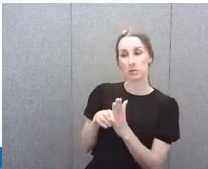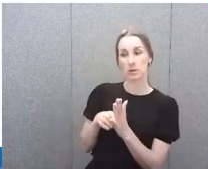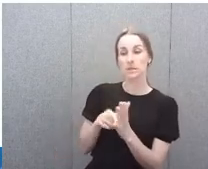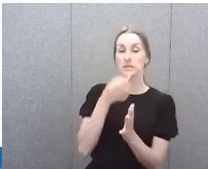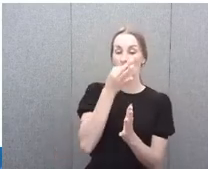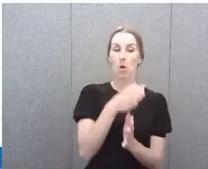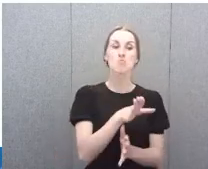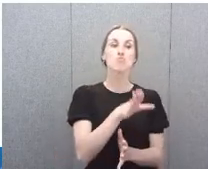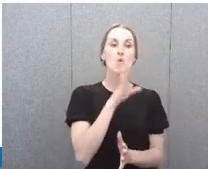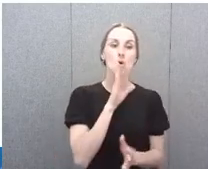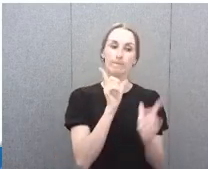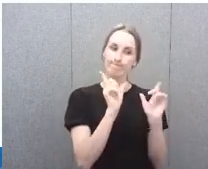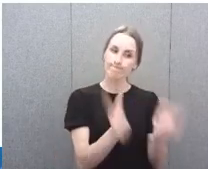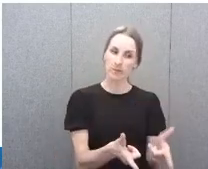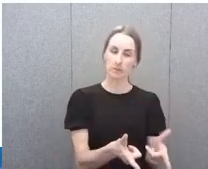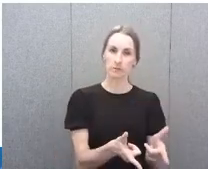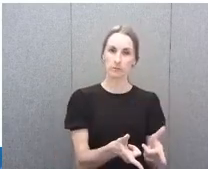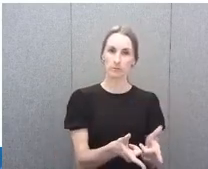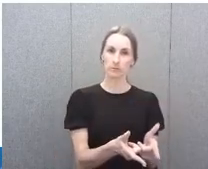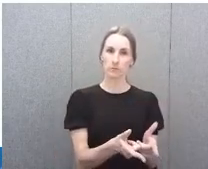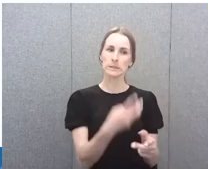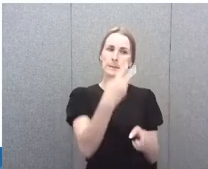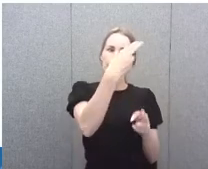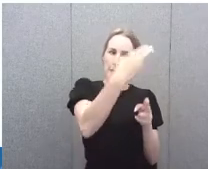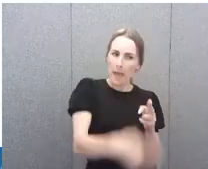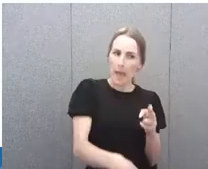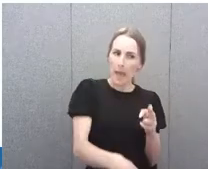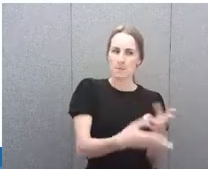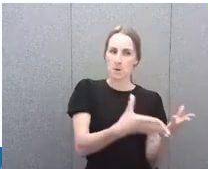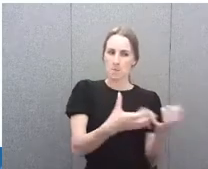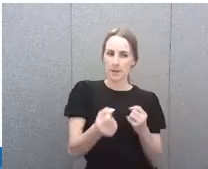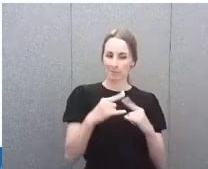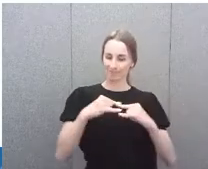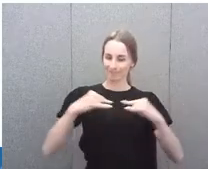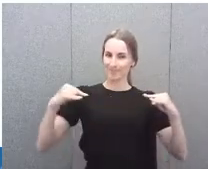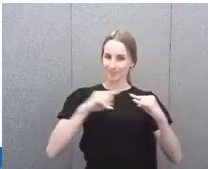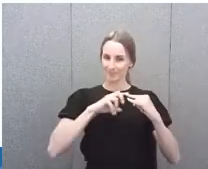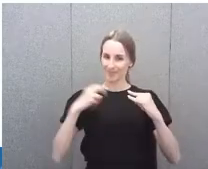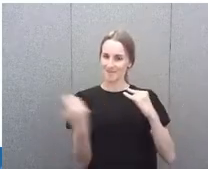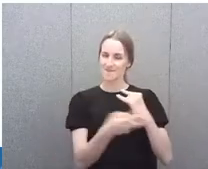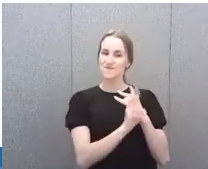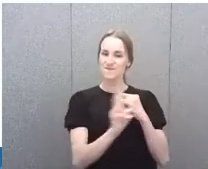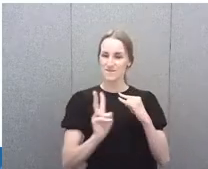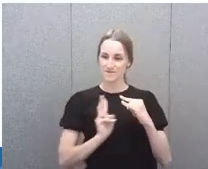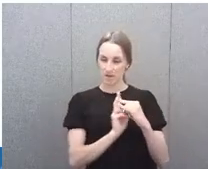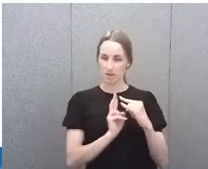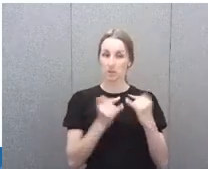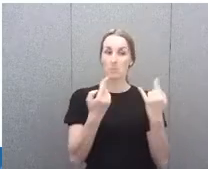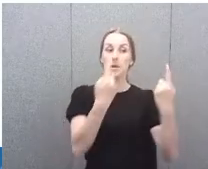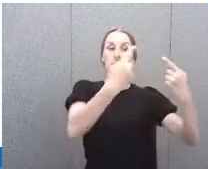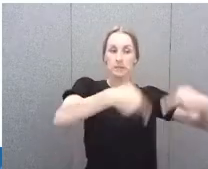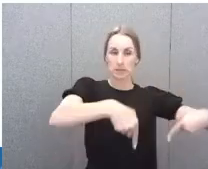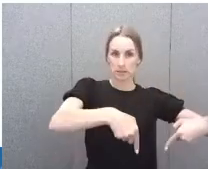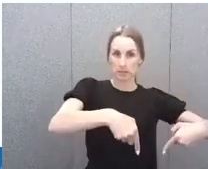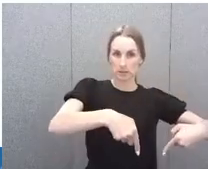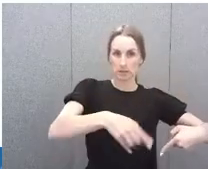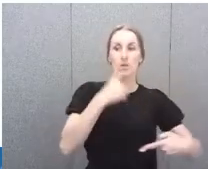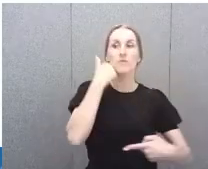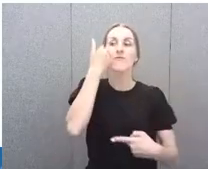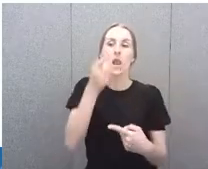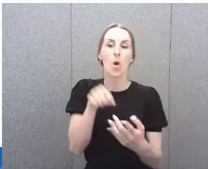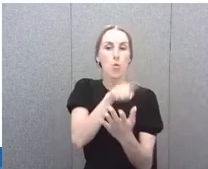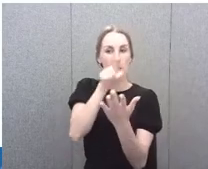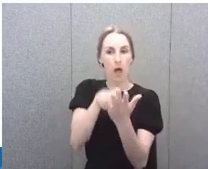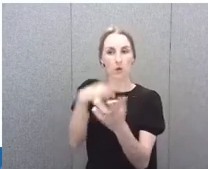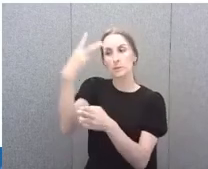когда этот вопрос задавать неудобно. Что женщины должны остаться за столом принятия